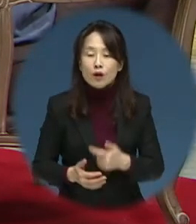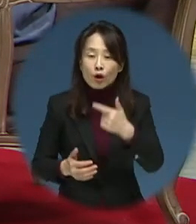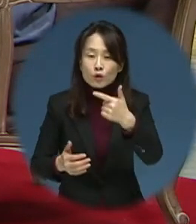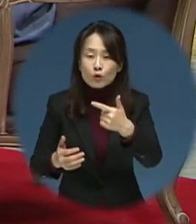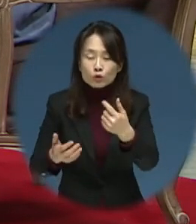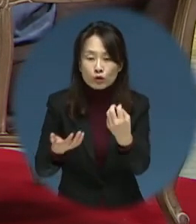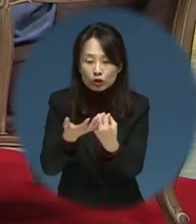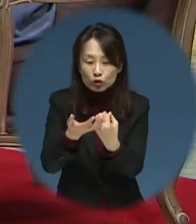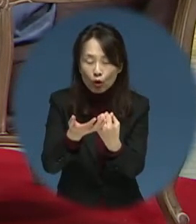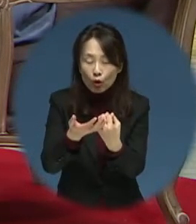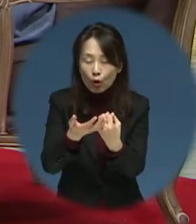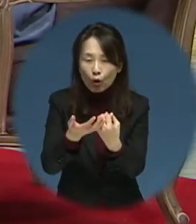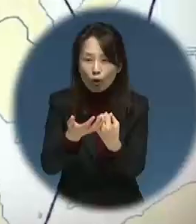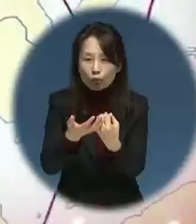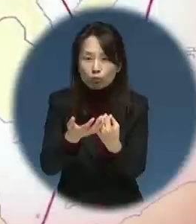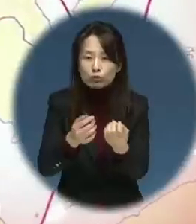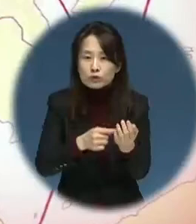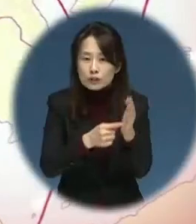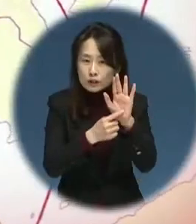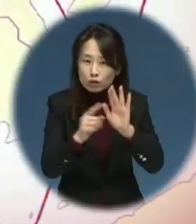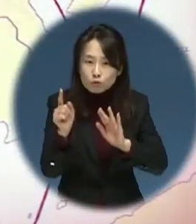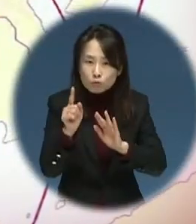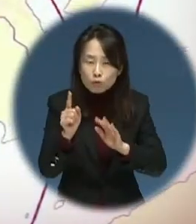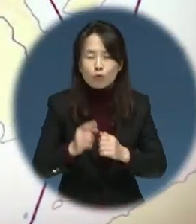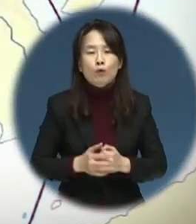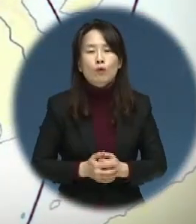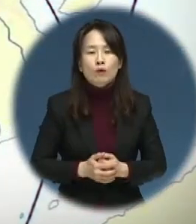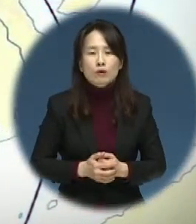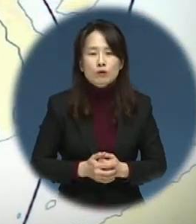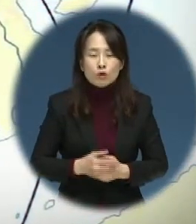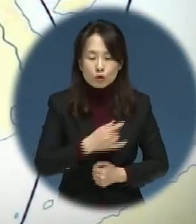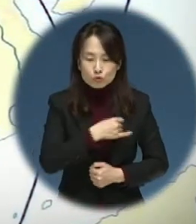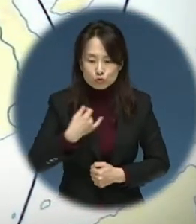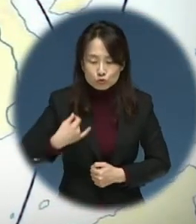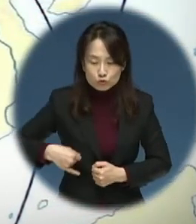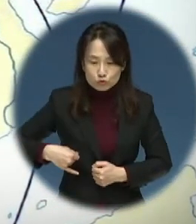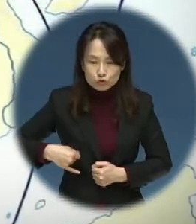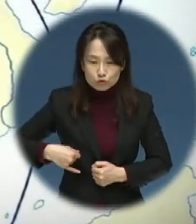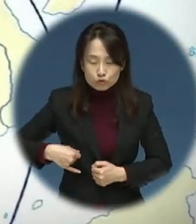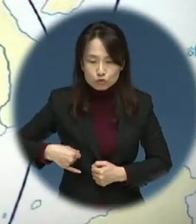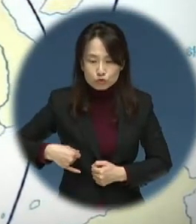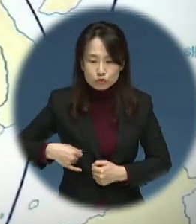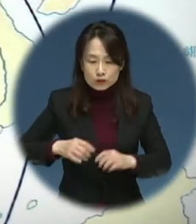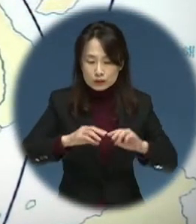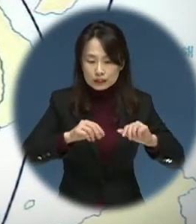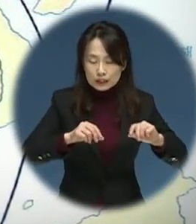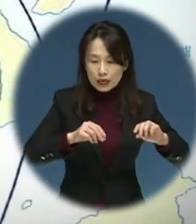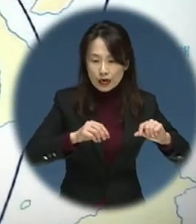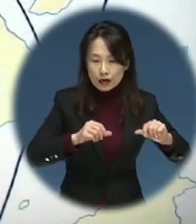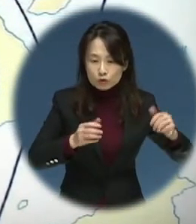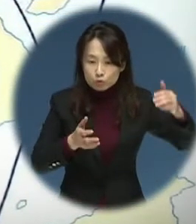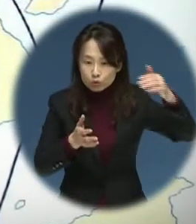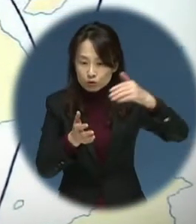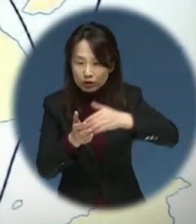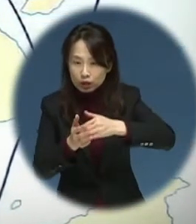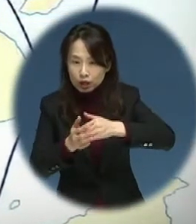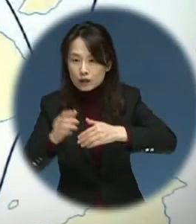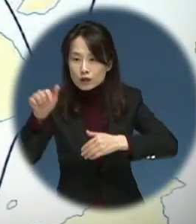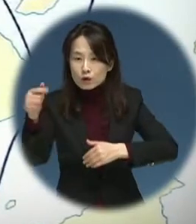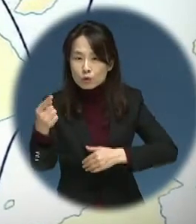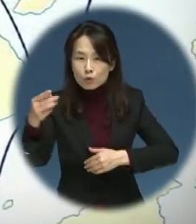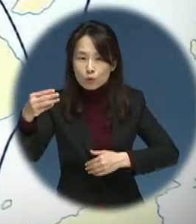개 섬으로 묘사했냐면 이 사람들이 중국 장안까지는 육로로 왔다가 고구려를 통해서 신라로 오는 경우는